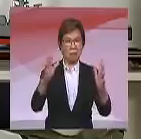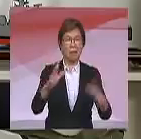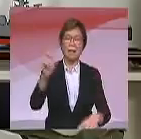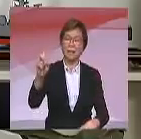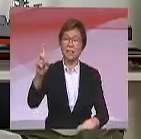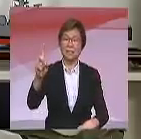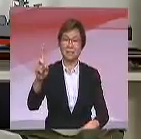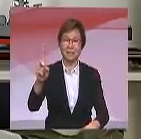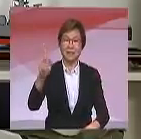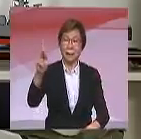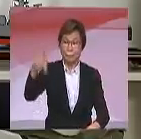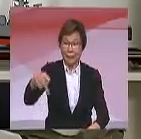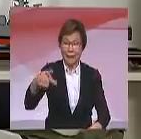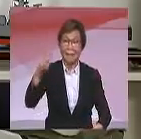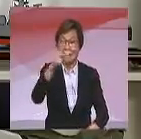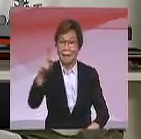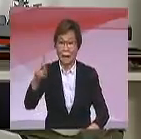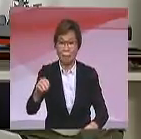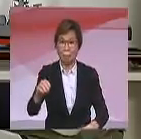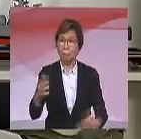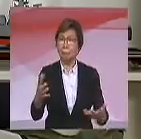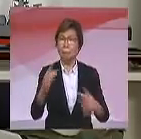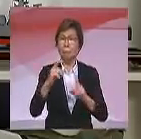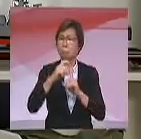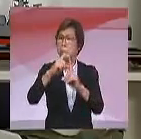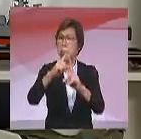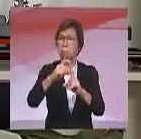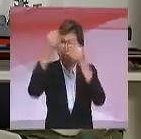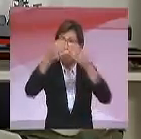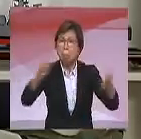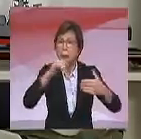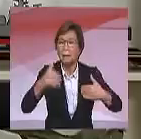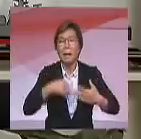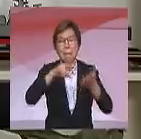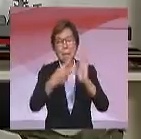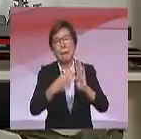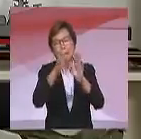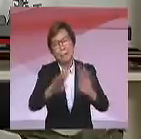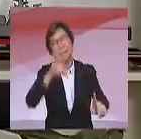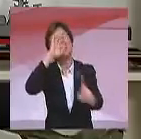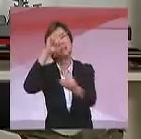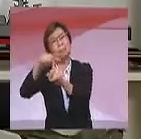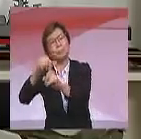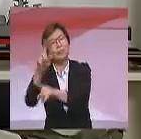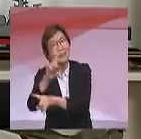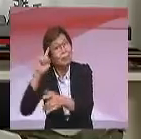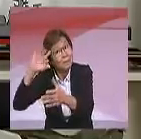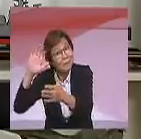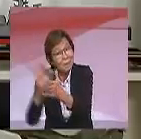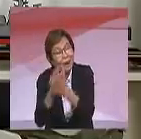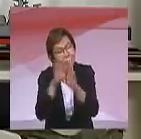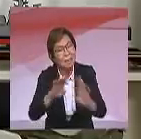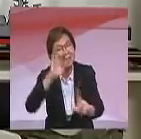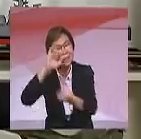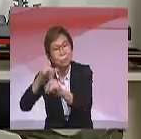tidak disiarkan, bermakna itu adalah berita palsu ataupun fake news. Jadi jangan percaya kepada berita palsu.